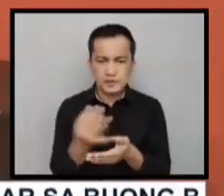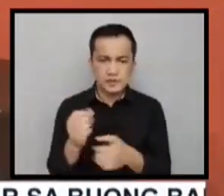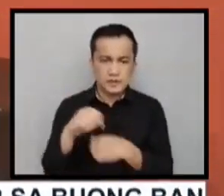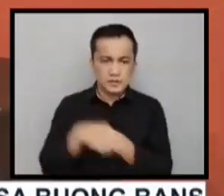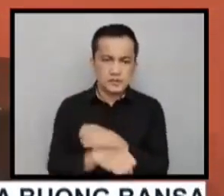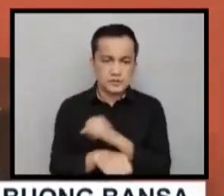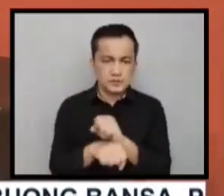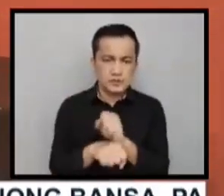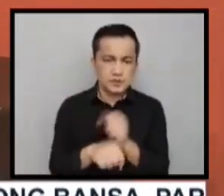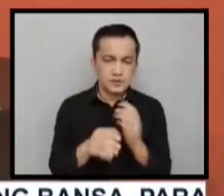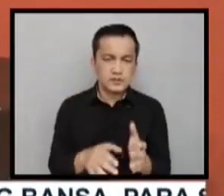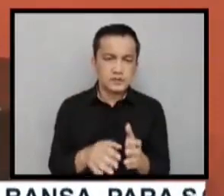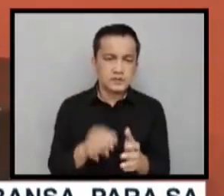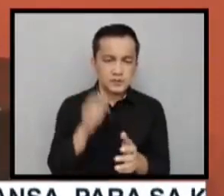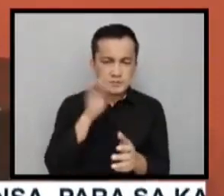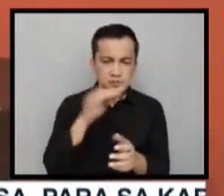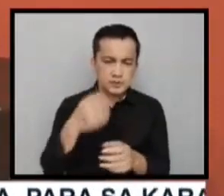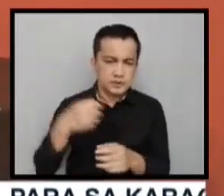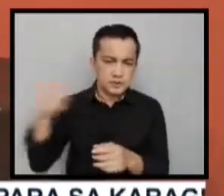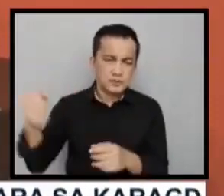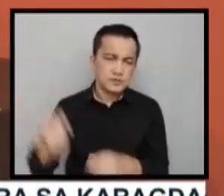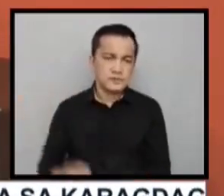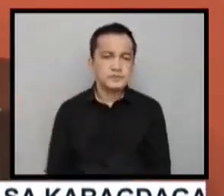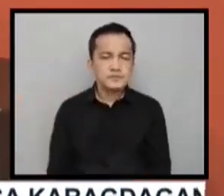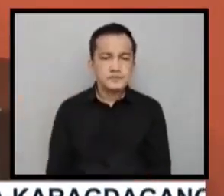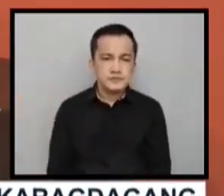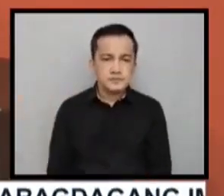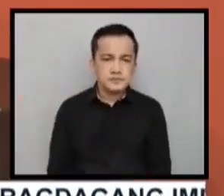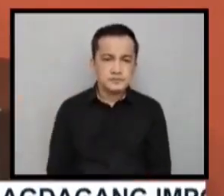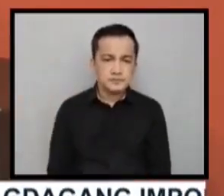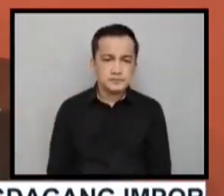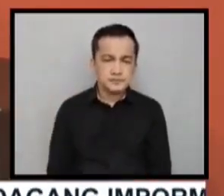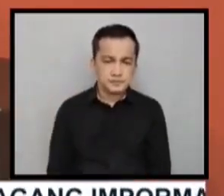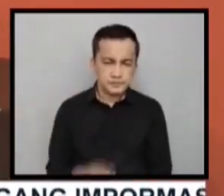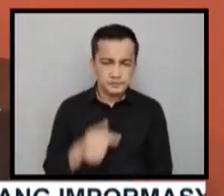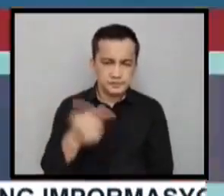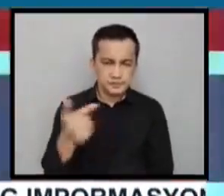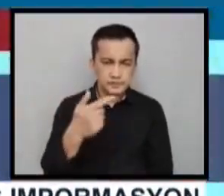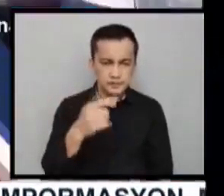na kinukuha ng shipping vessels. Si Jillian Jeronimo sa detalye.